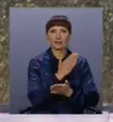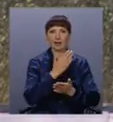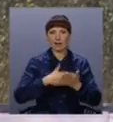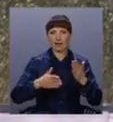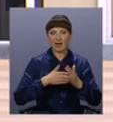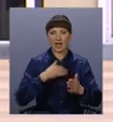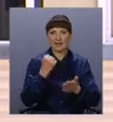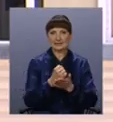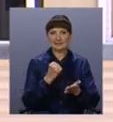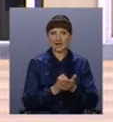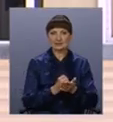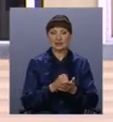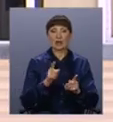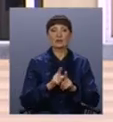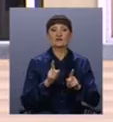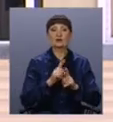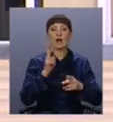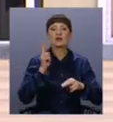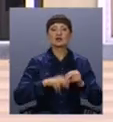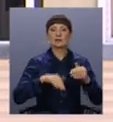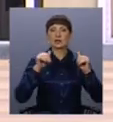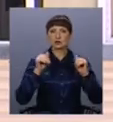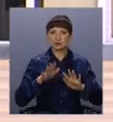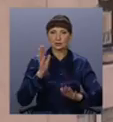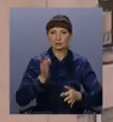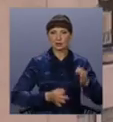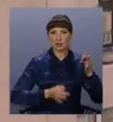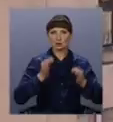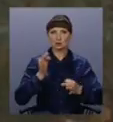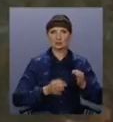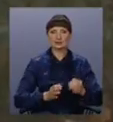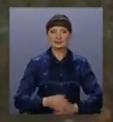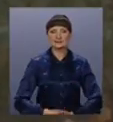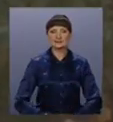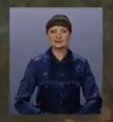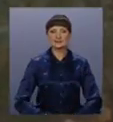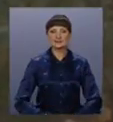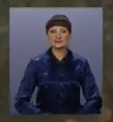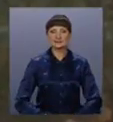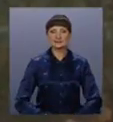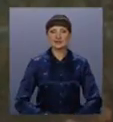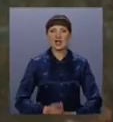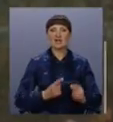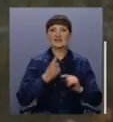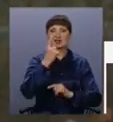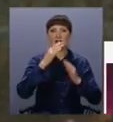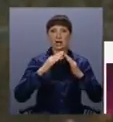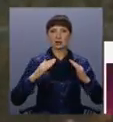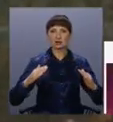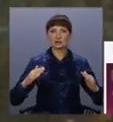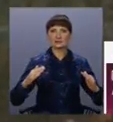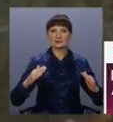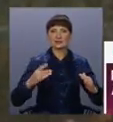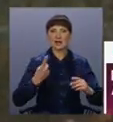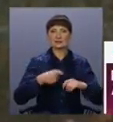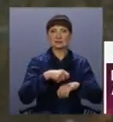специалисты но в любом случае окончательное решение вынесет суд высота то крыша чердака то есть